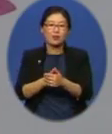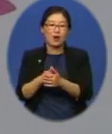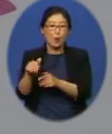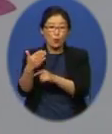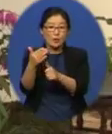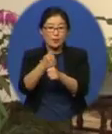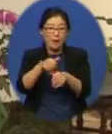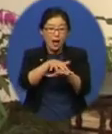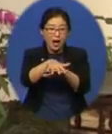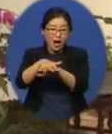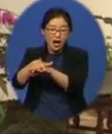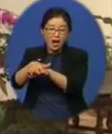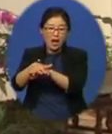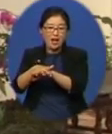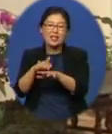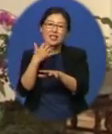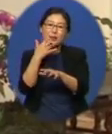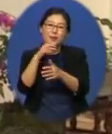합니다.